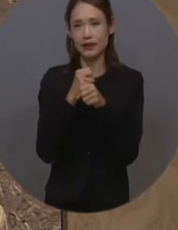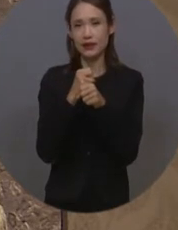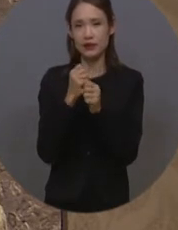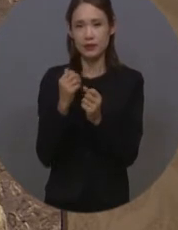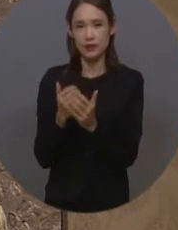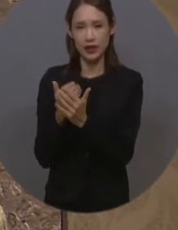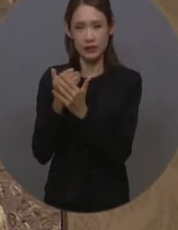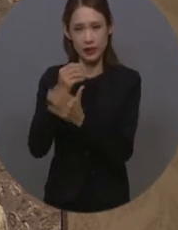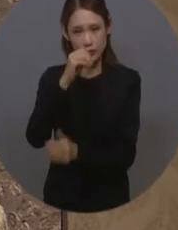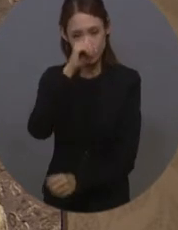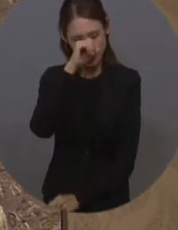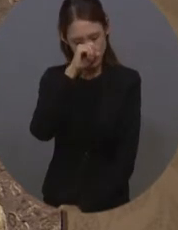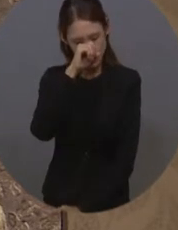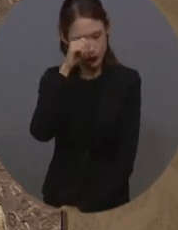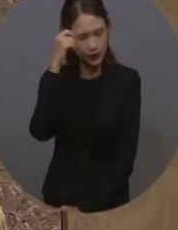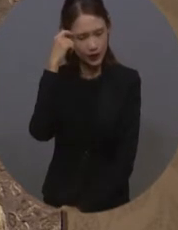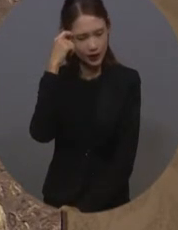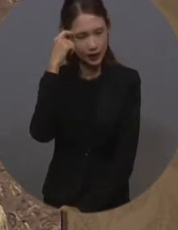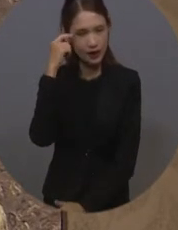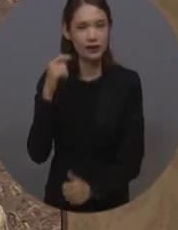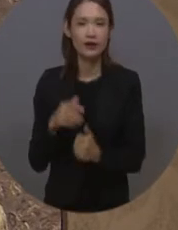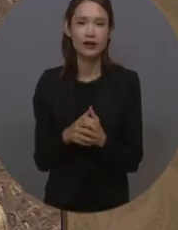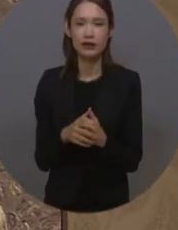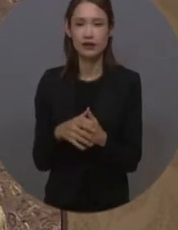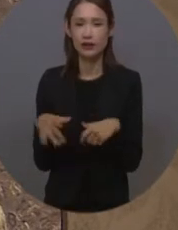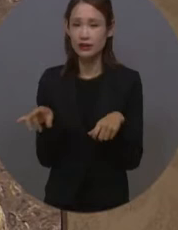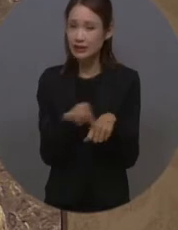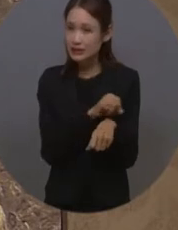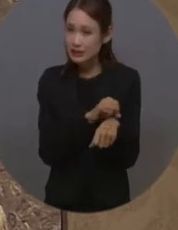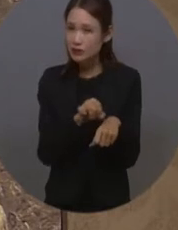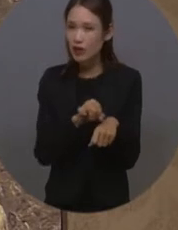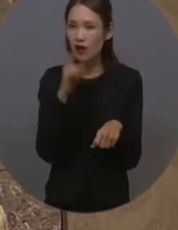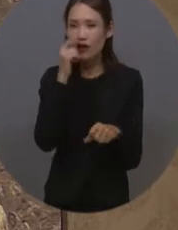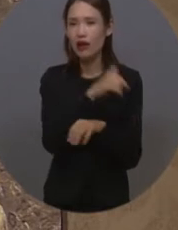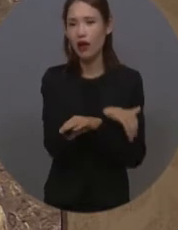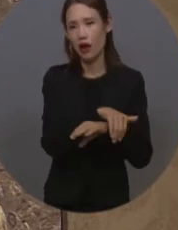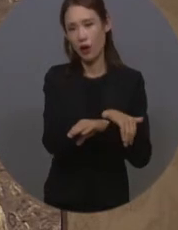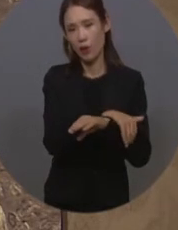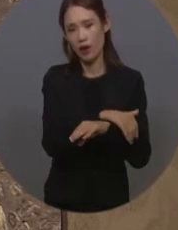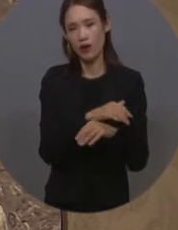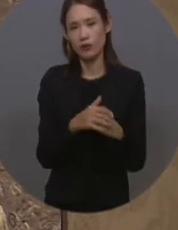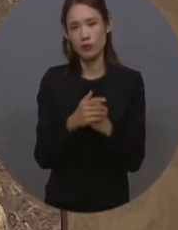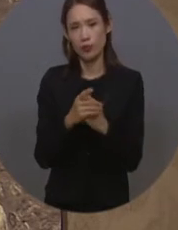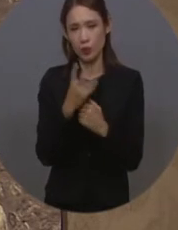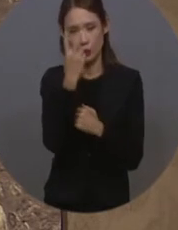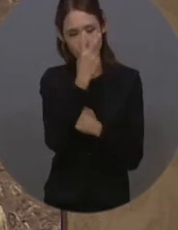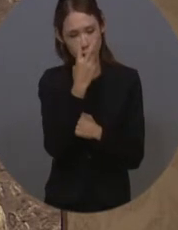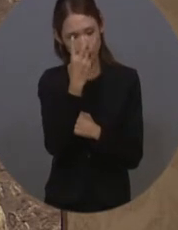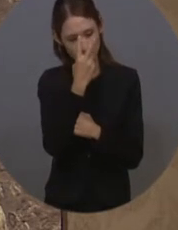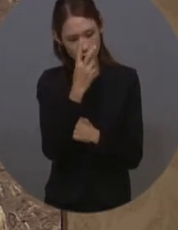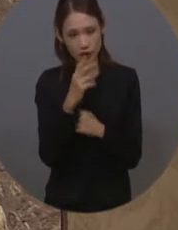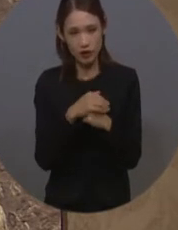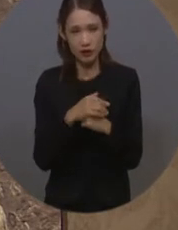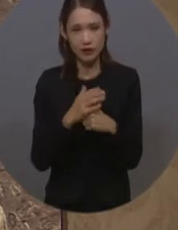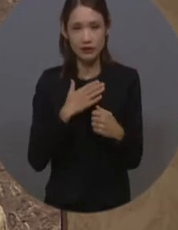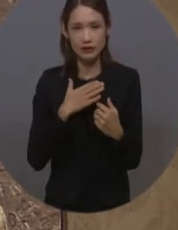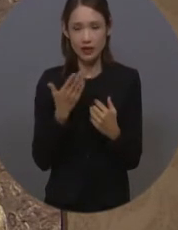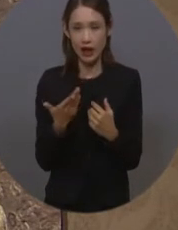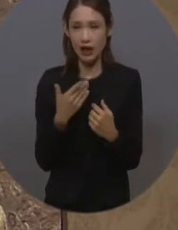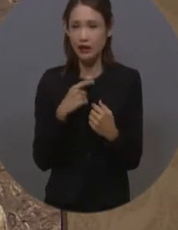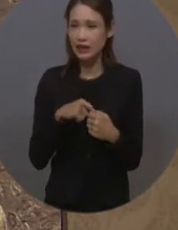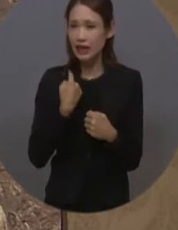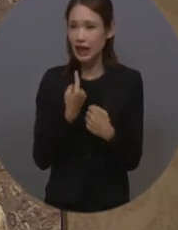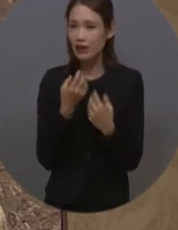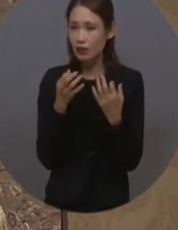좋겠다는 생각을 가지고 특별한 어떤 계획이나 어떤 뭐 조사나 또 아니면 자본금이나 이런 것을